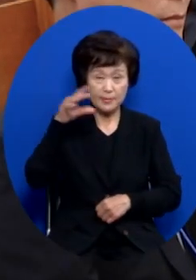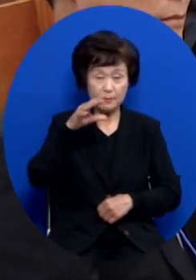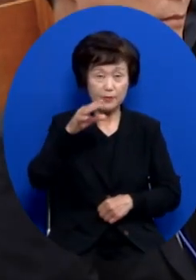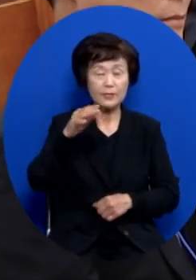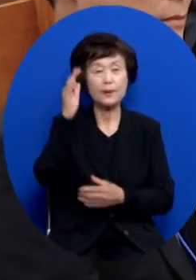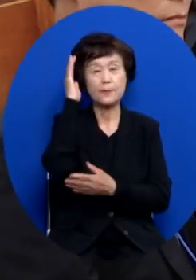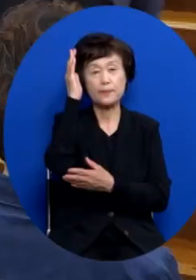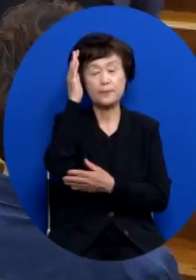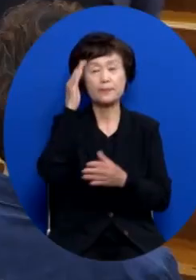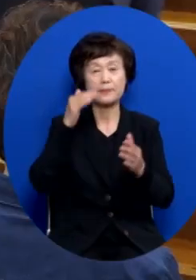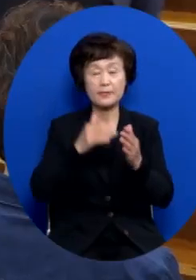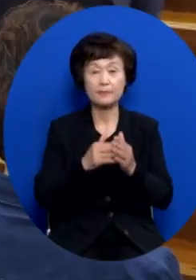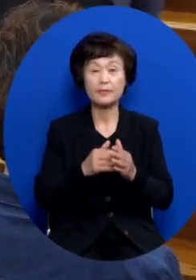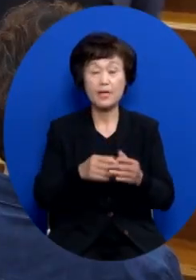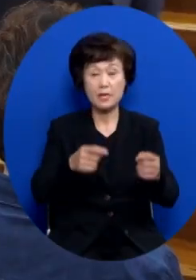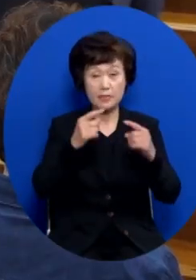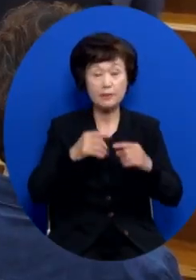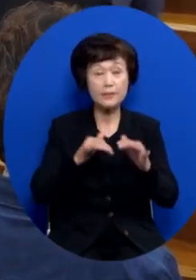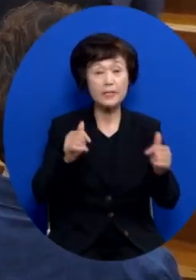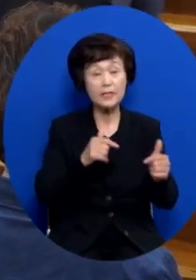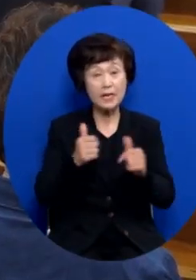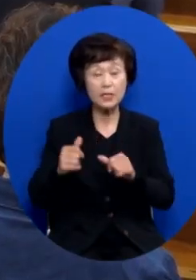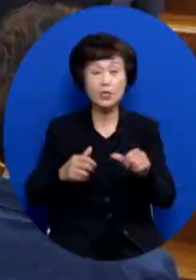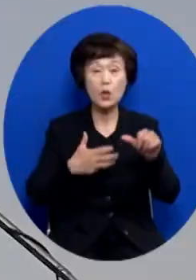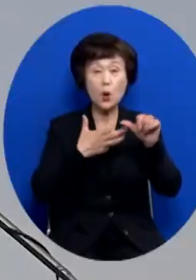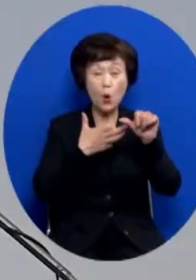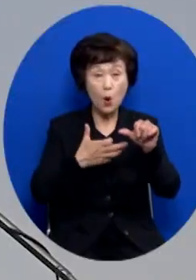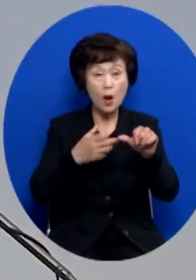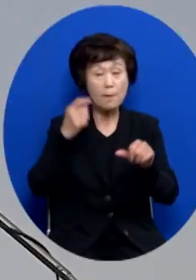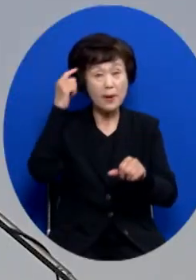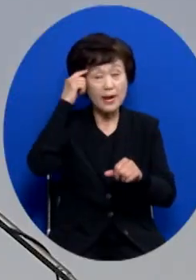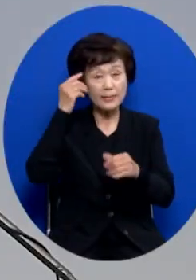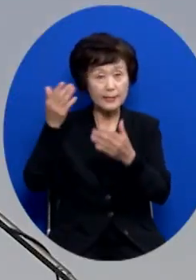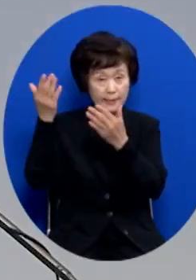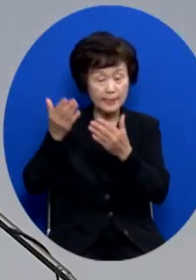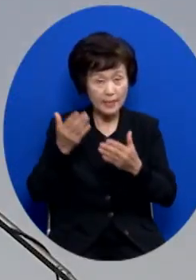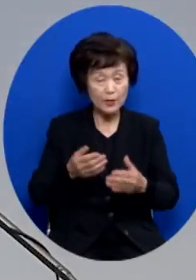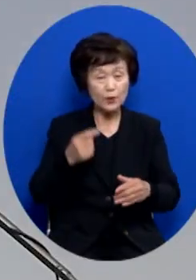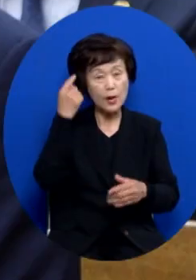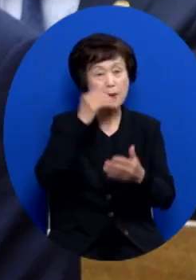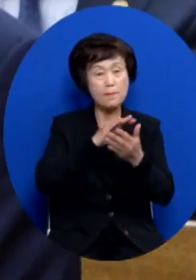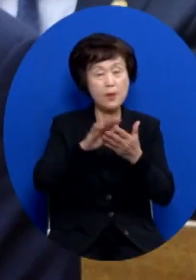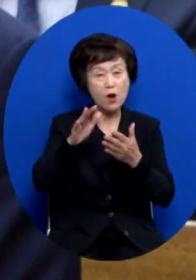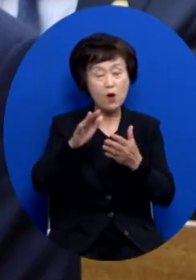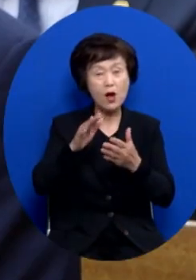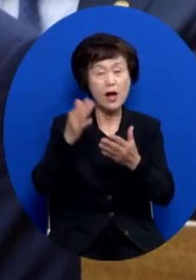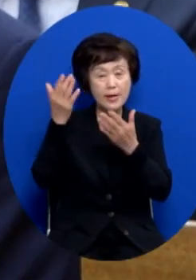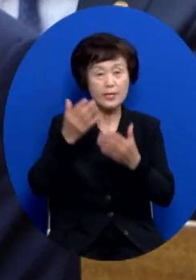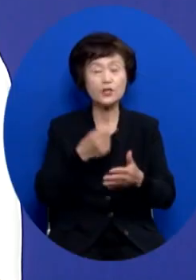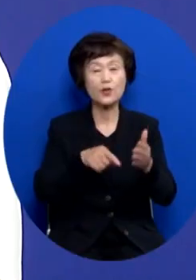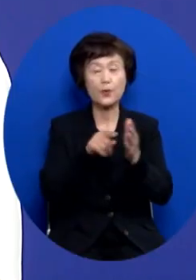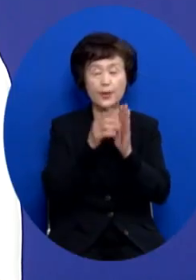전했습니다. 이어 참석자들은 5.18 정신계승과 평화협정을 위해 기도했습니다.